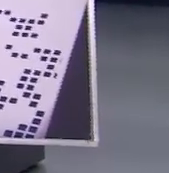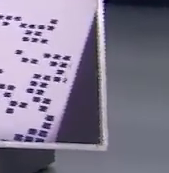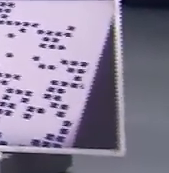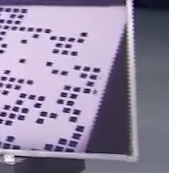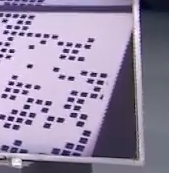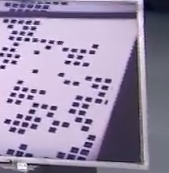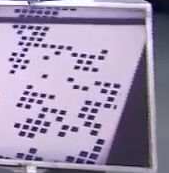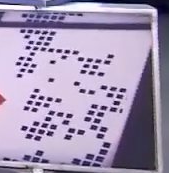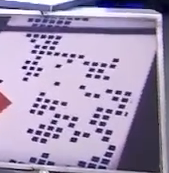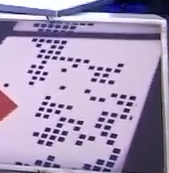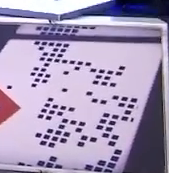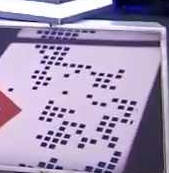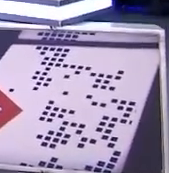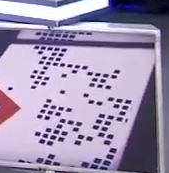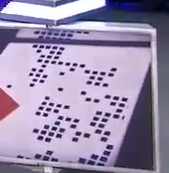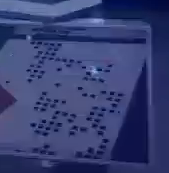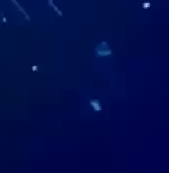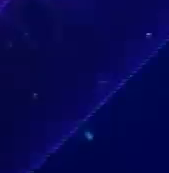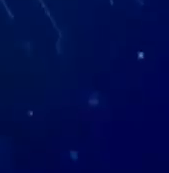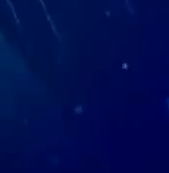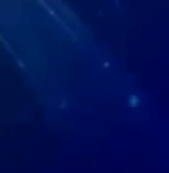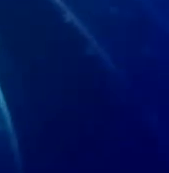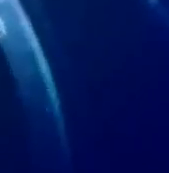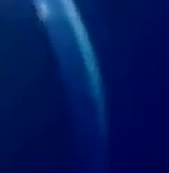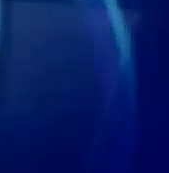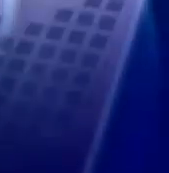sa Frontline Tonight.